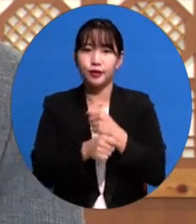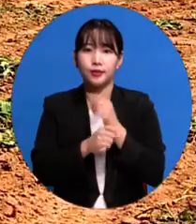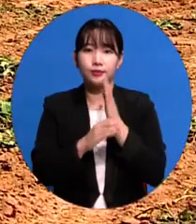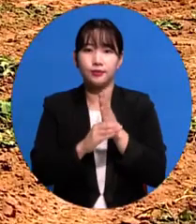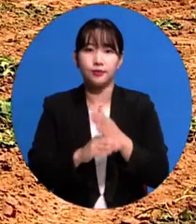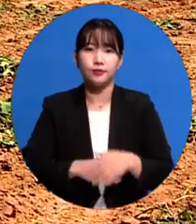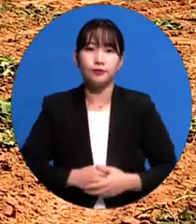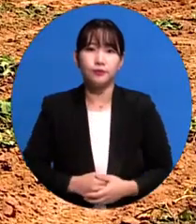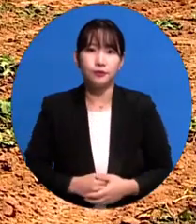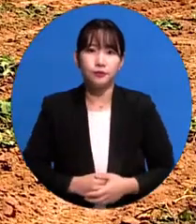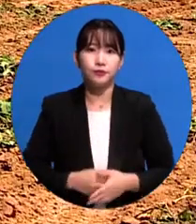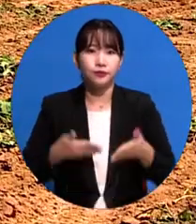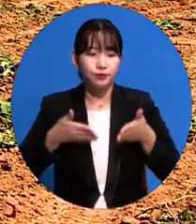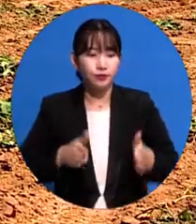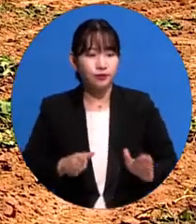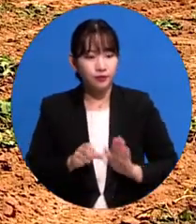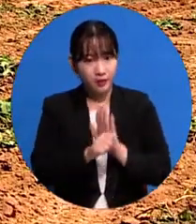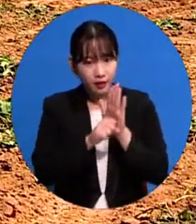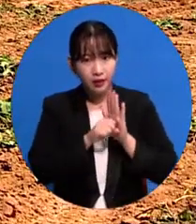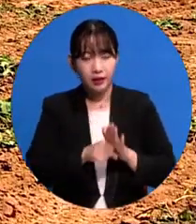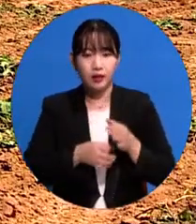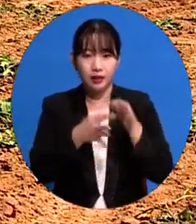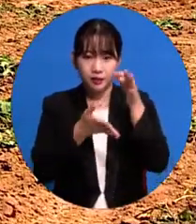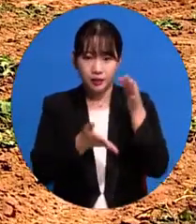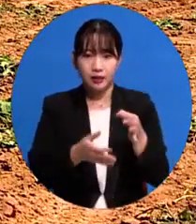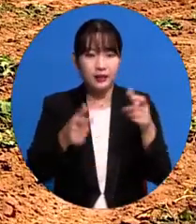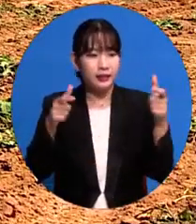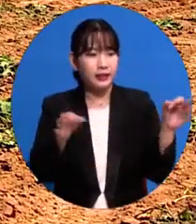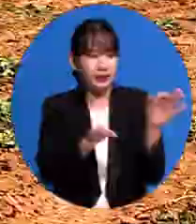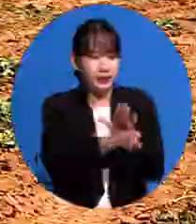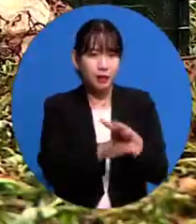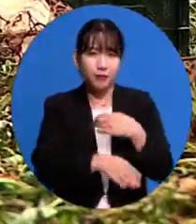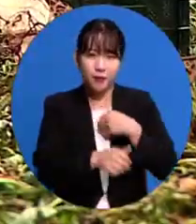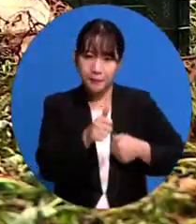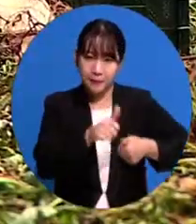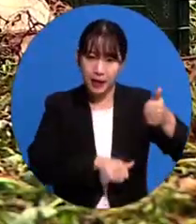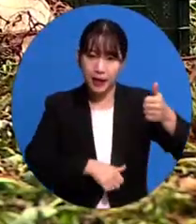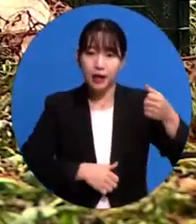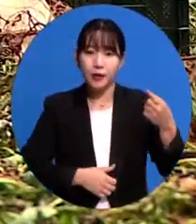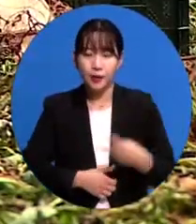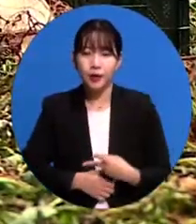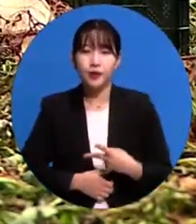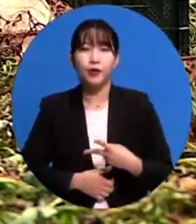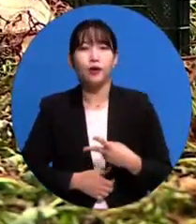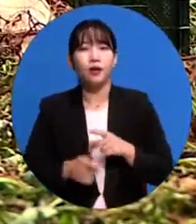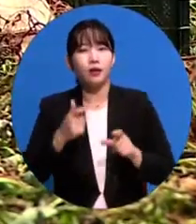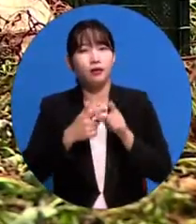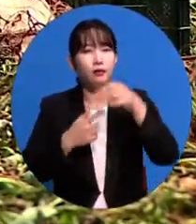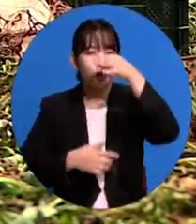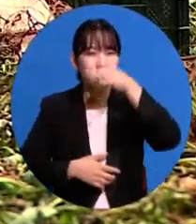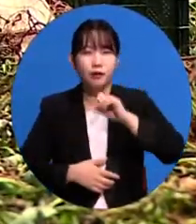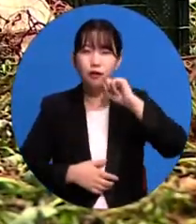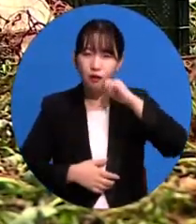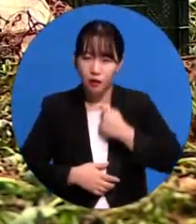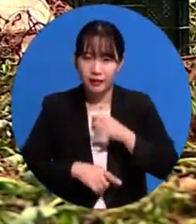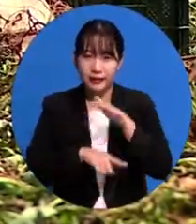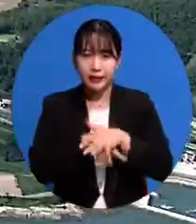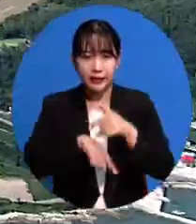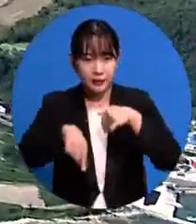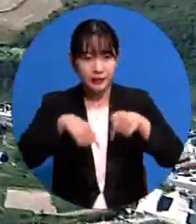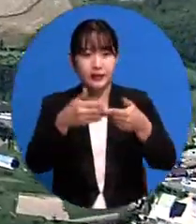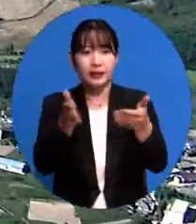있습니다. 고향사랑 기부금은 지역소멸 대응기금과 함께 날로 열악해지는 농어촌